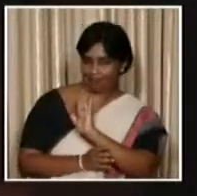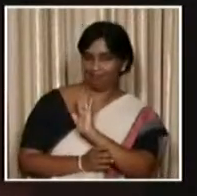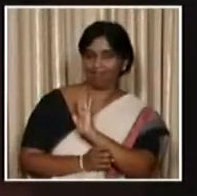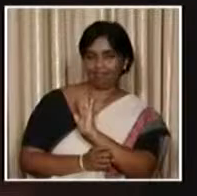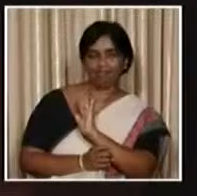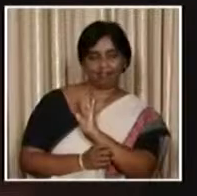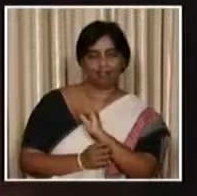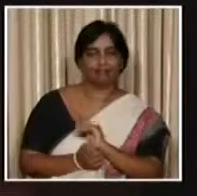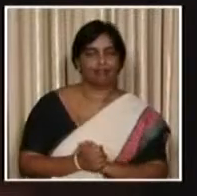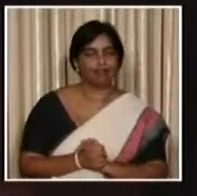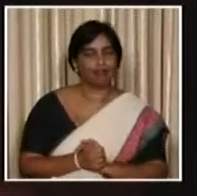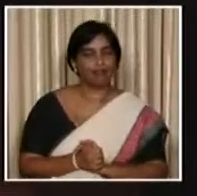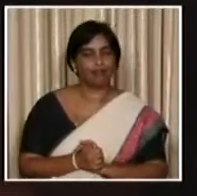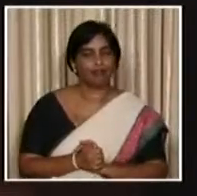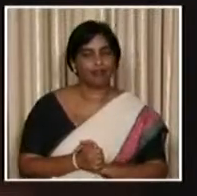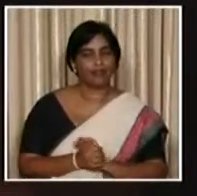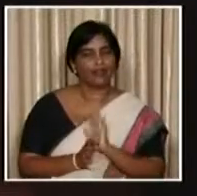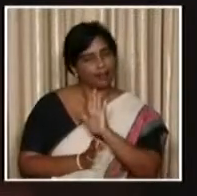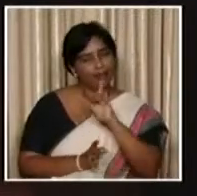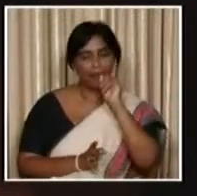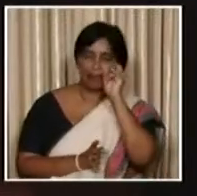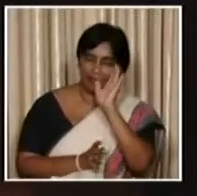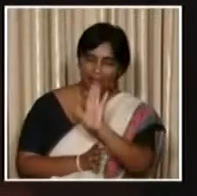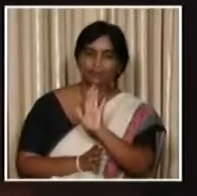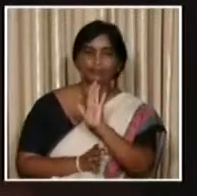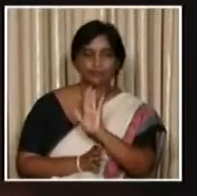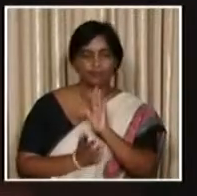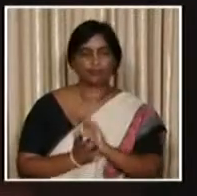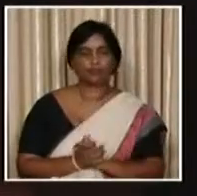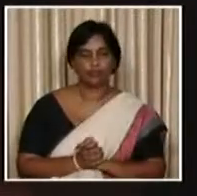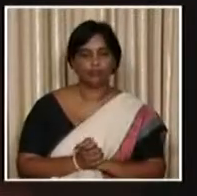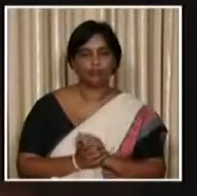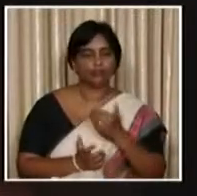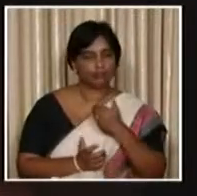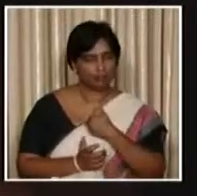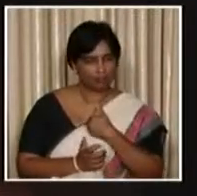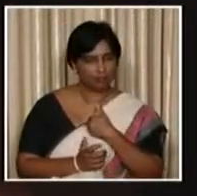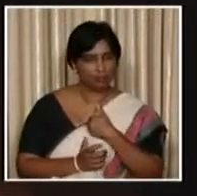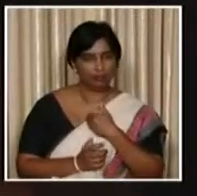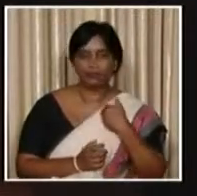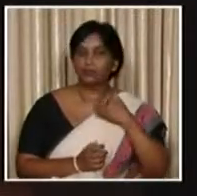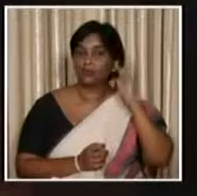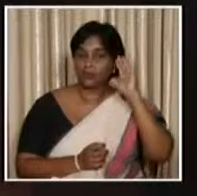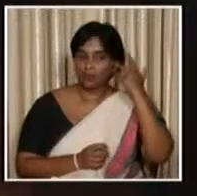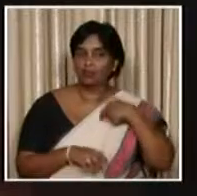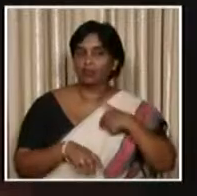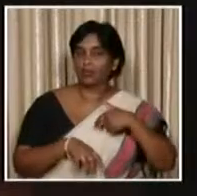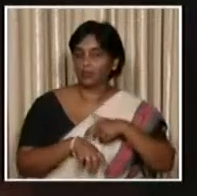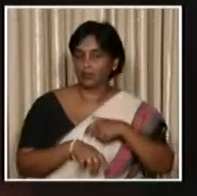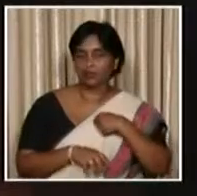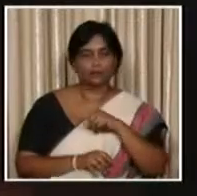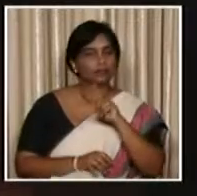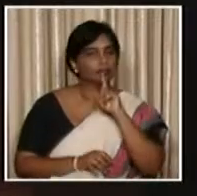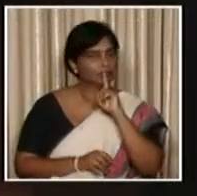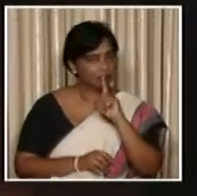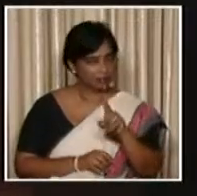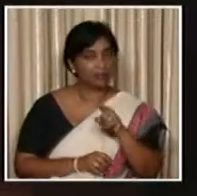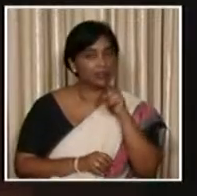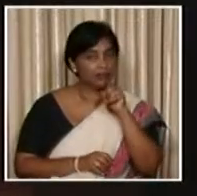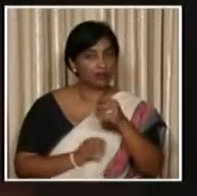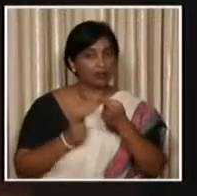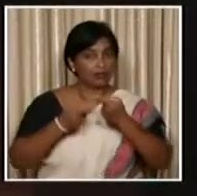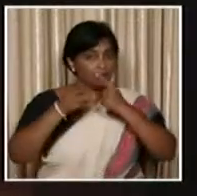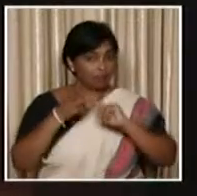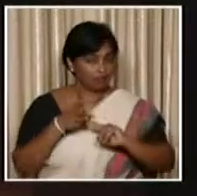කතා කරන්න දීලා හරි හරි බලාගෙන ඉන්න හරි හරි මම විශේෂයෙන්ම මේ අවස්ථාවේ ඔබතුමාට මතක් කරන්න කැමතියි ඔබතුමාගේ